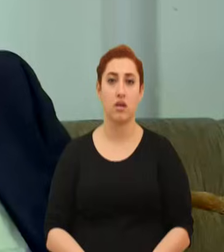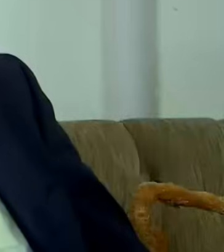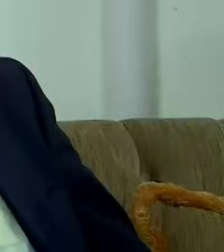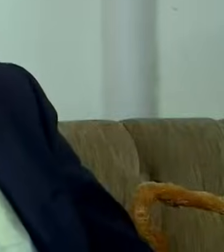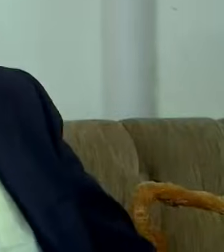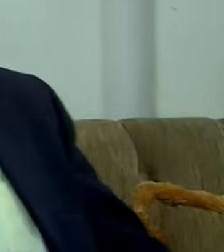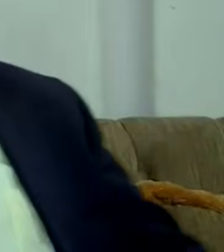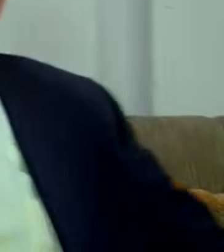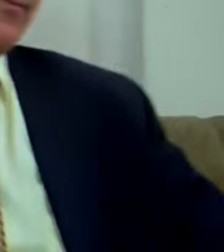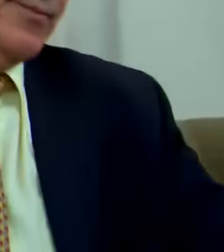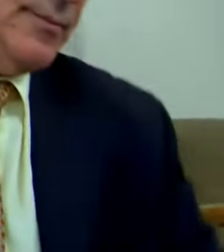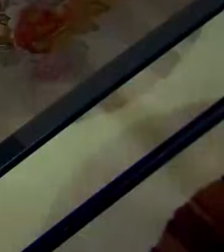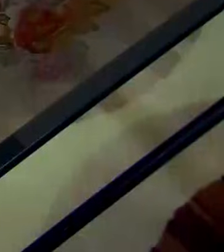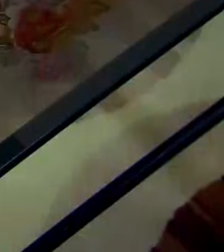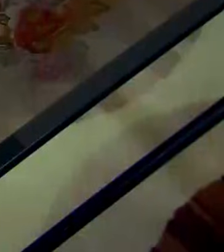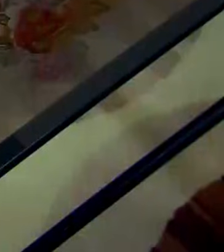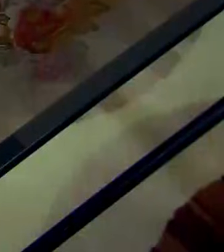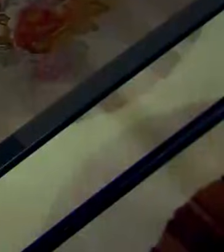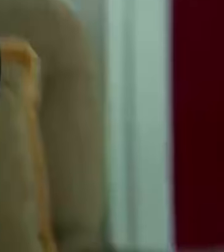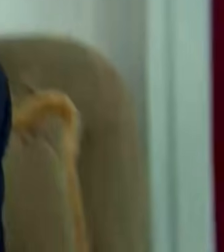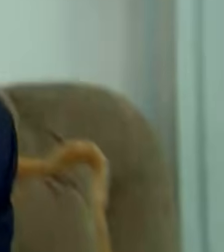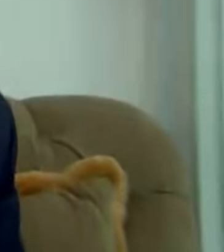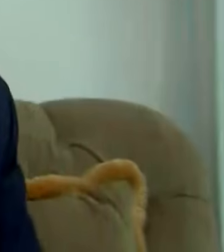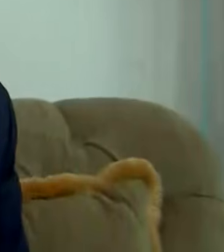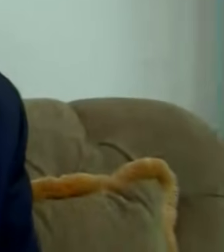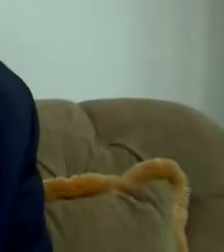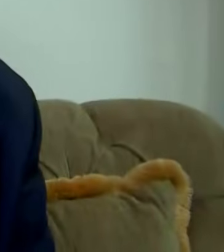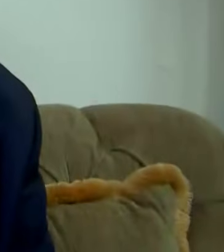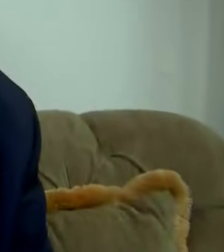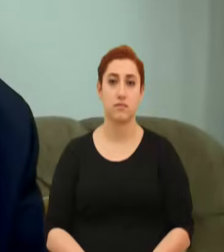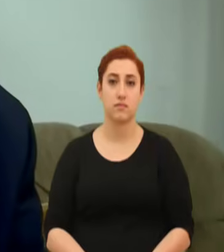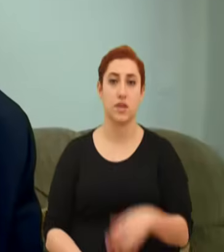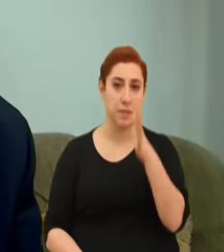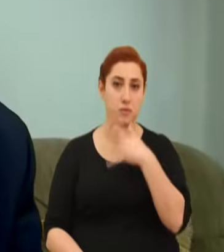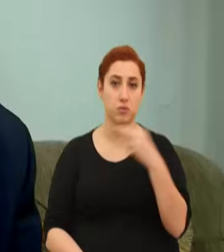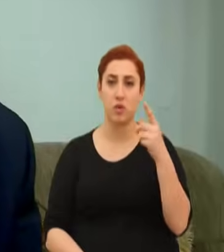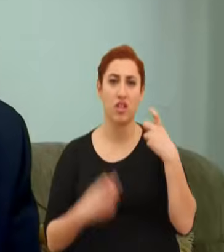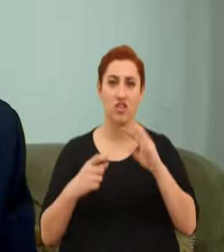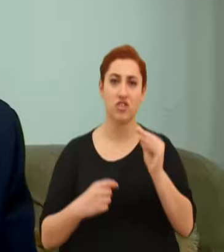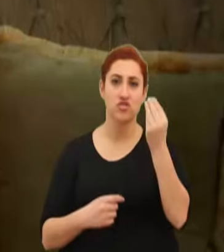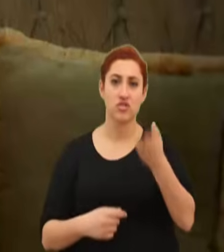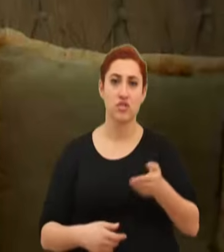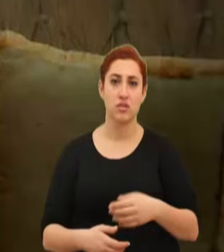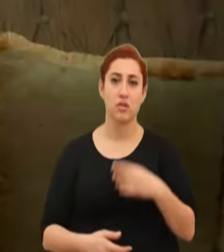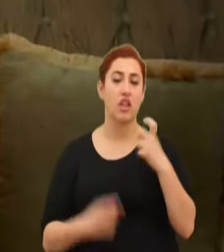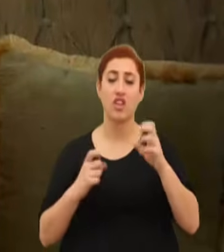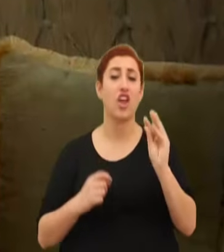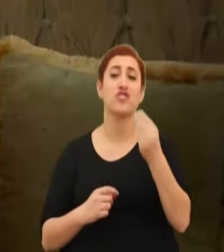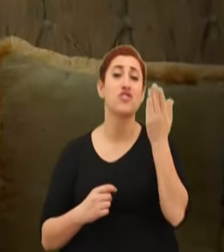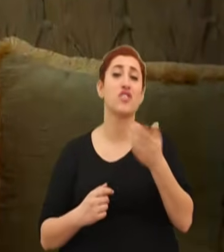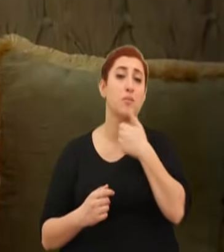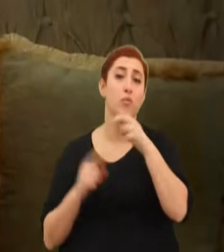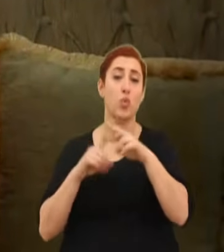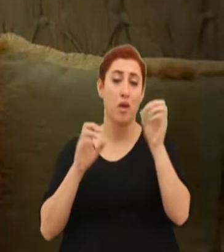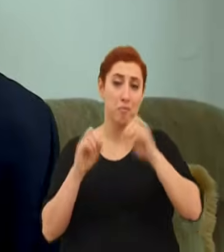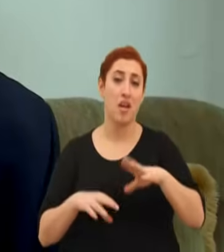Sepan üzerine bir miktar para bırakılmış. Cezmi paraları eline alıp saydı. 500 lira nereden çıktı bu? Nereden çıkmış olacak